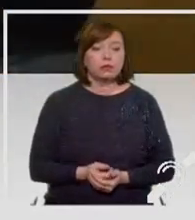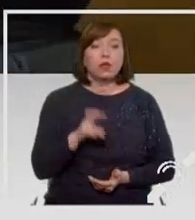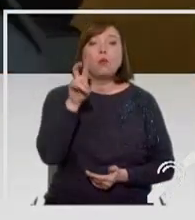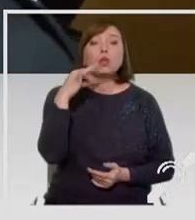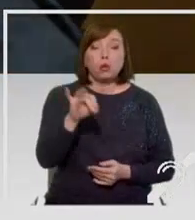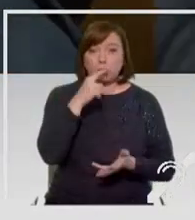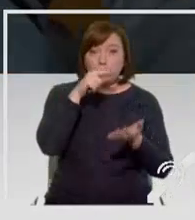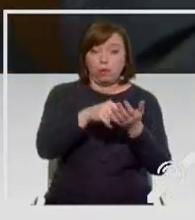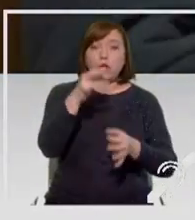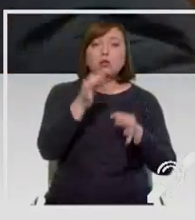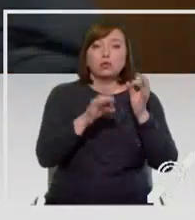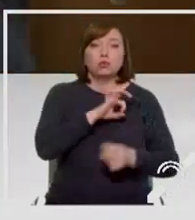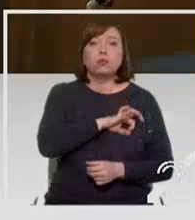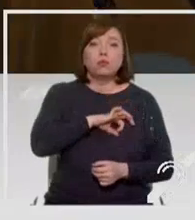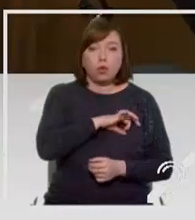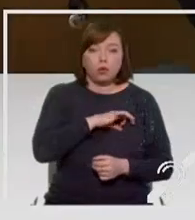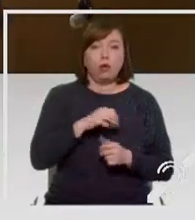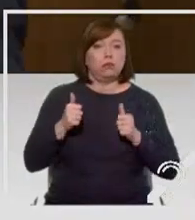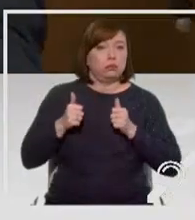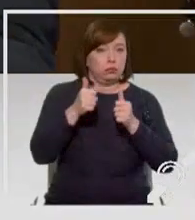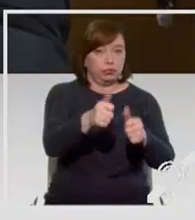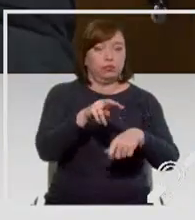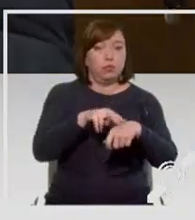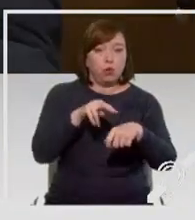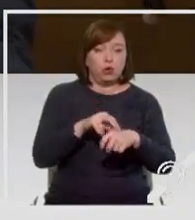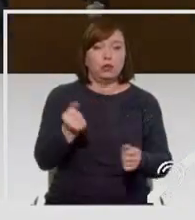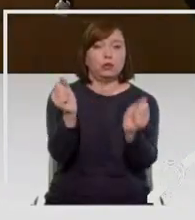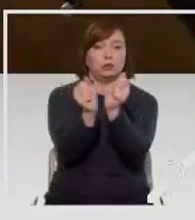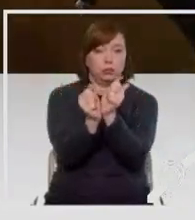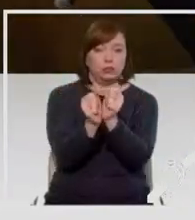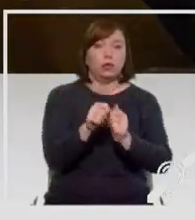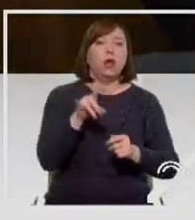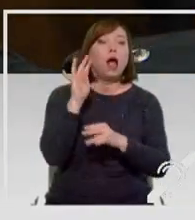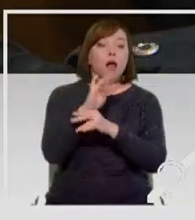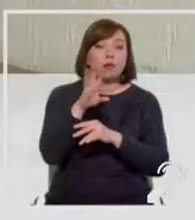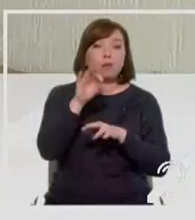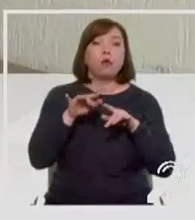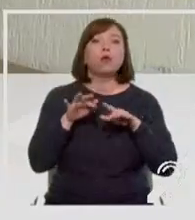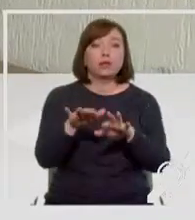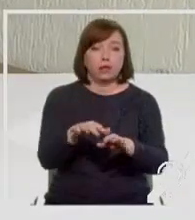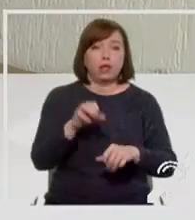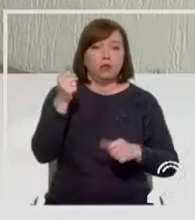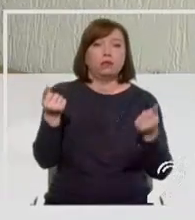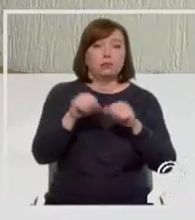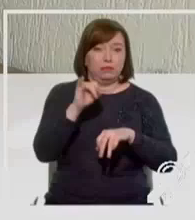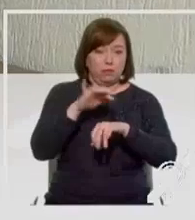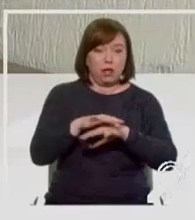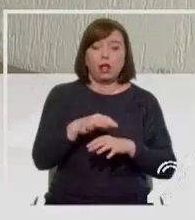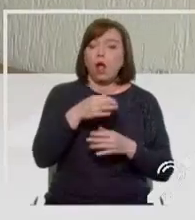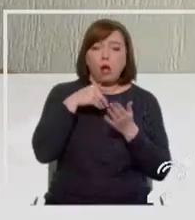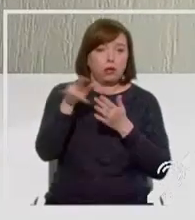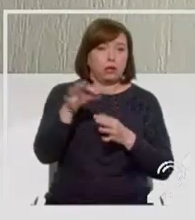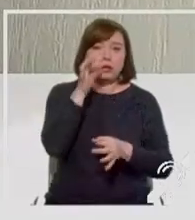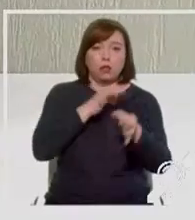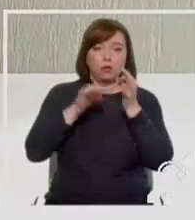Blonski a ajuns la judecătoria Buiucani sub escorta poliției. Încătușat, bărbatul învinuit în dosarul frauda bancară a refuzat să răspundă